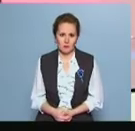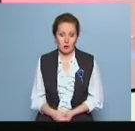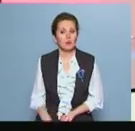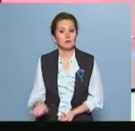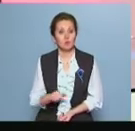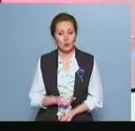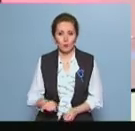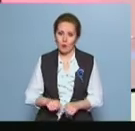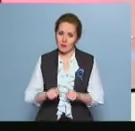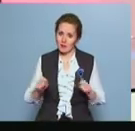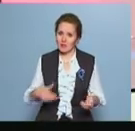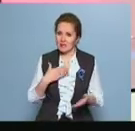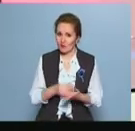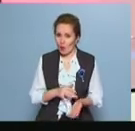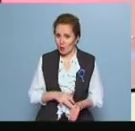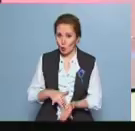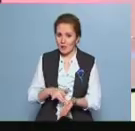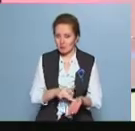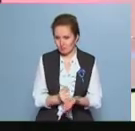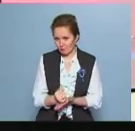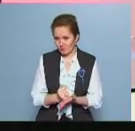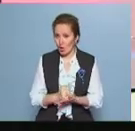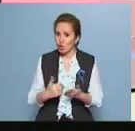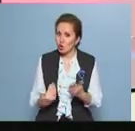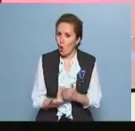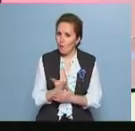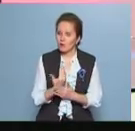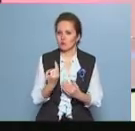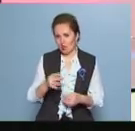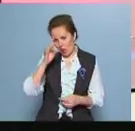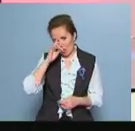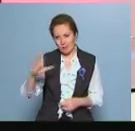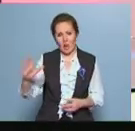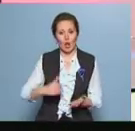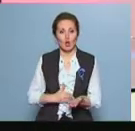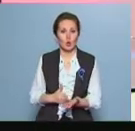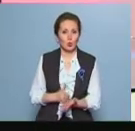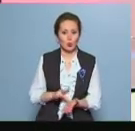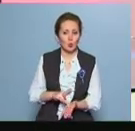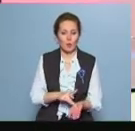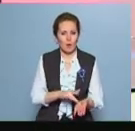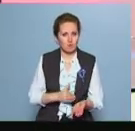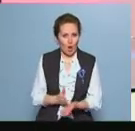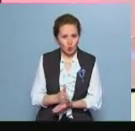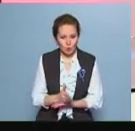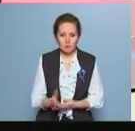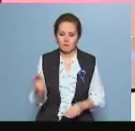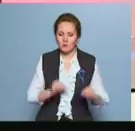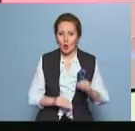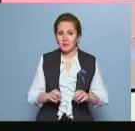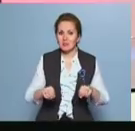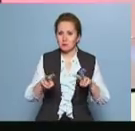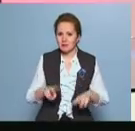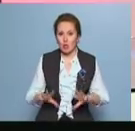Удмуртия открывает свой туристический потенциал. Новые и легендарные туристические маршруты, собранные в специальном событийном